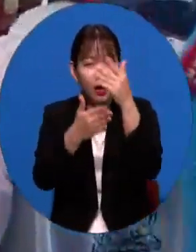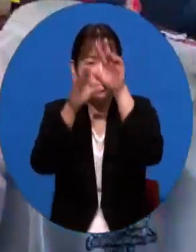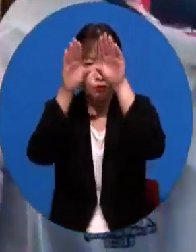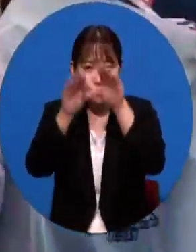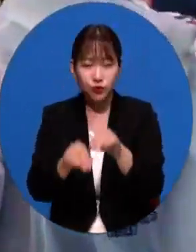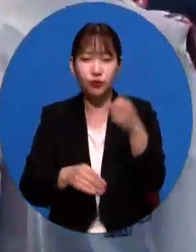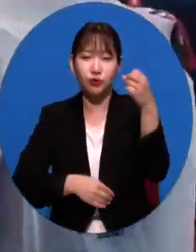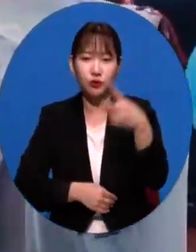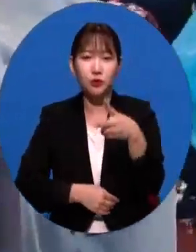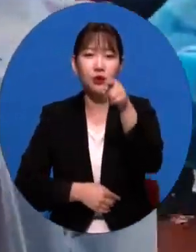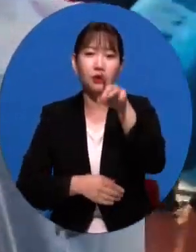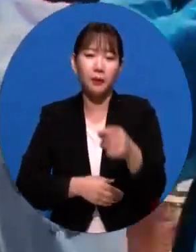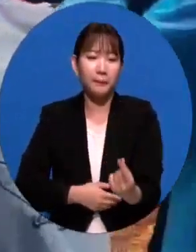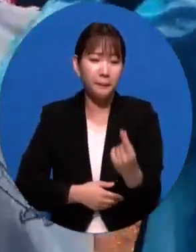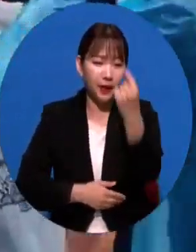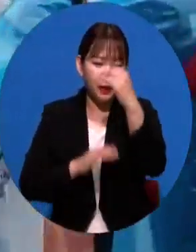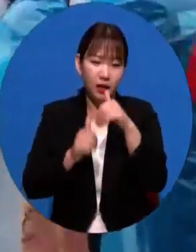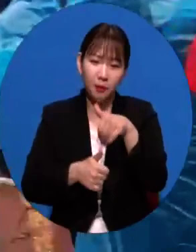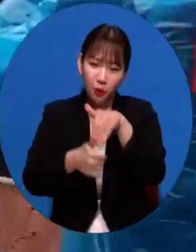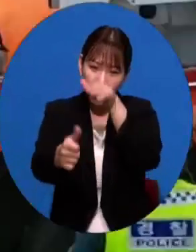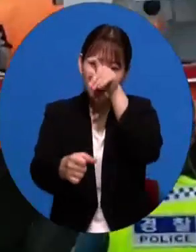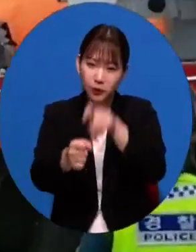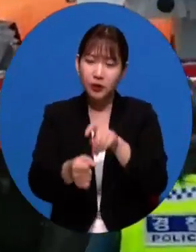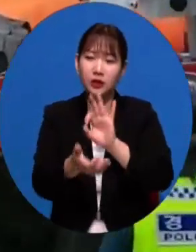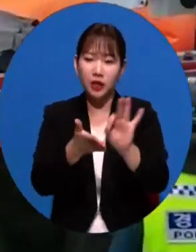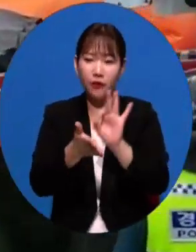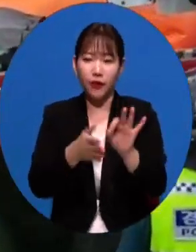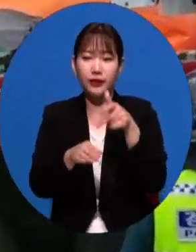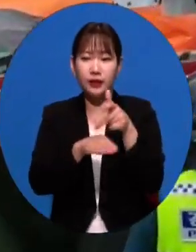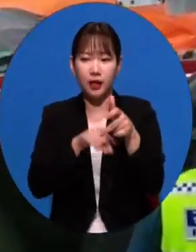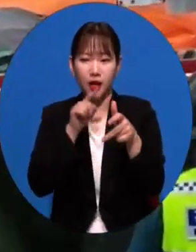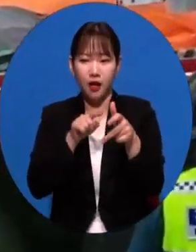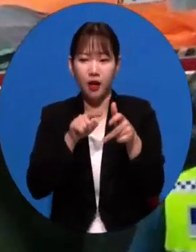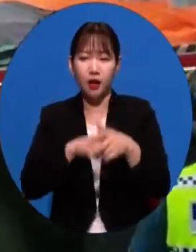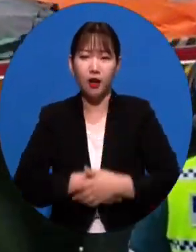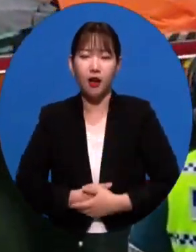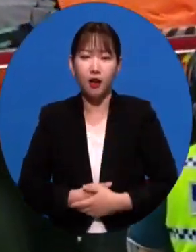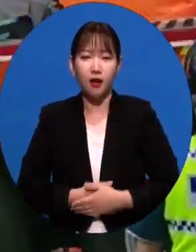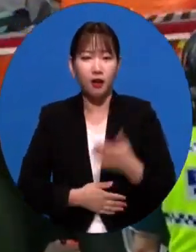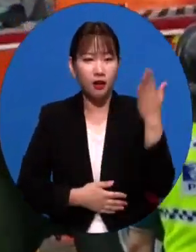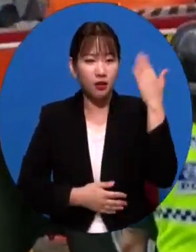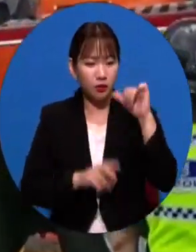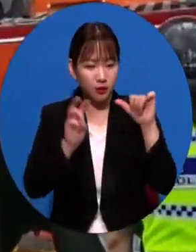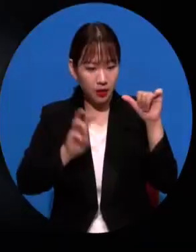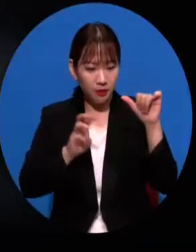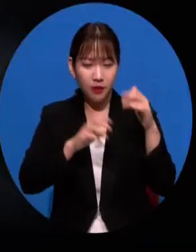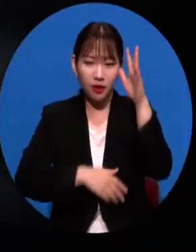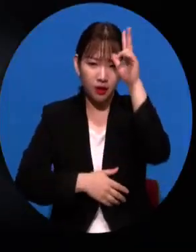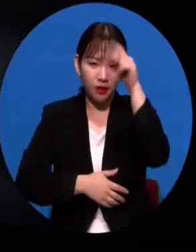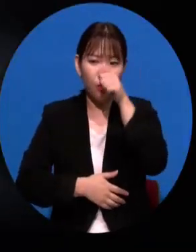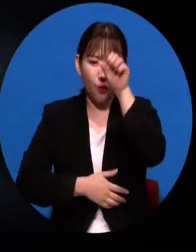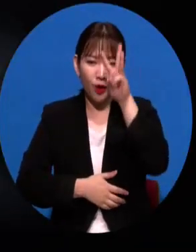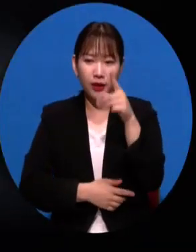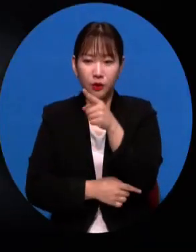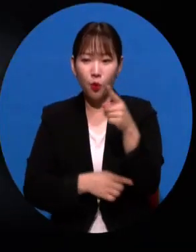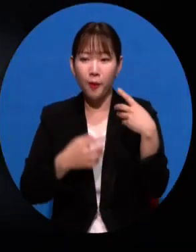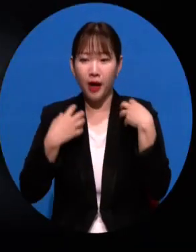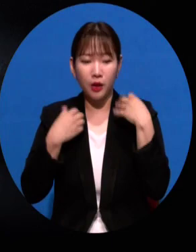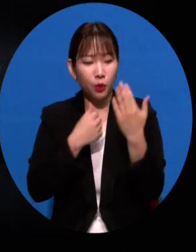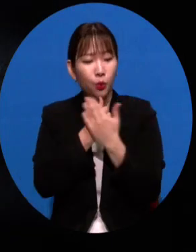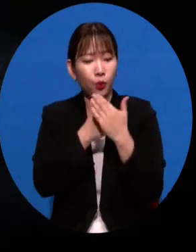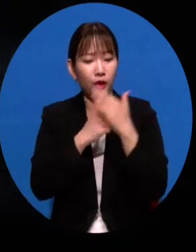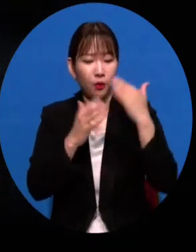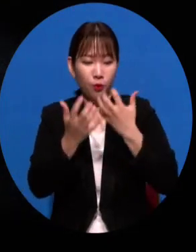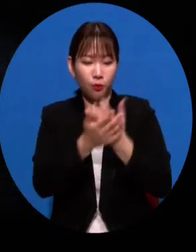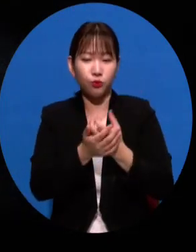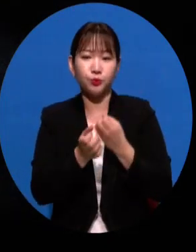진압하고 현장에 빠르게 인원을 투입하는 데 쓰는 차량입니다. 지난달 30일 경찰은 광양소방에 협조 요청 공문을